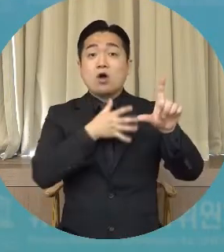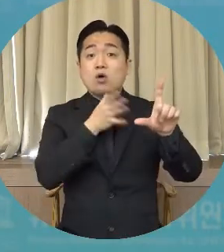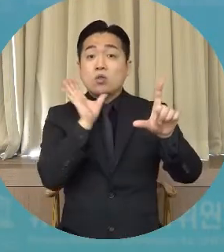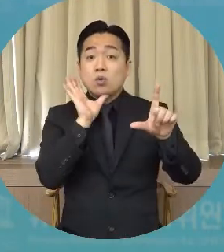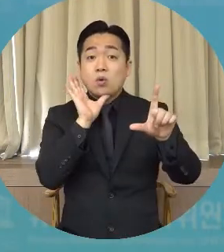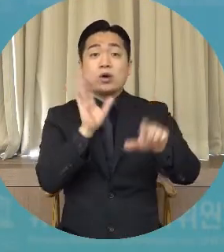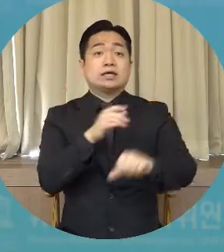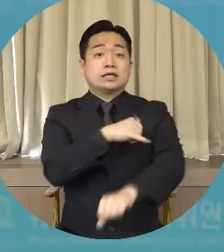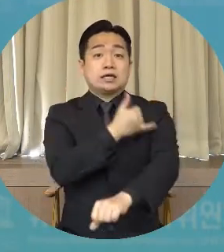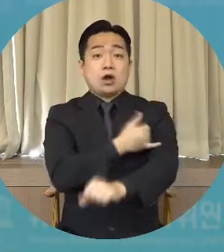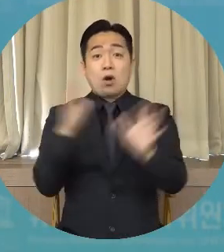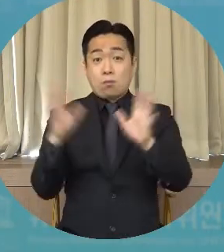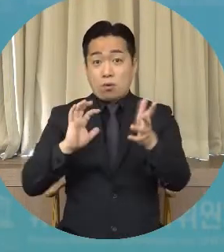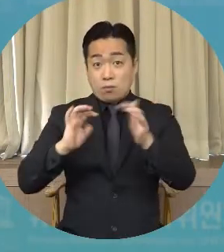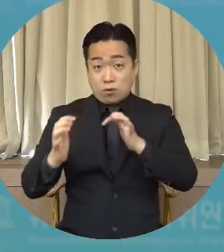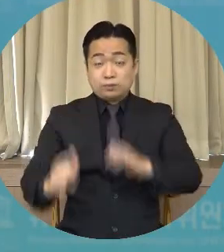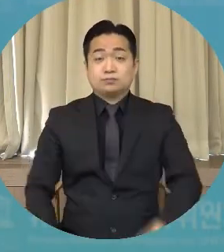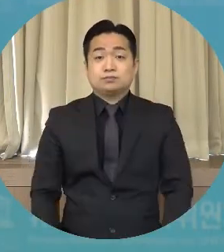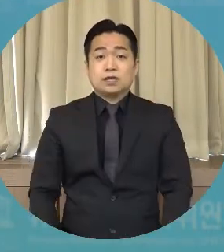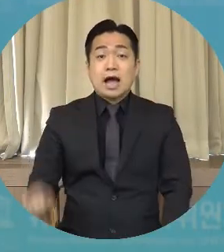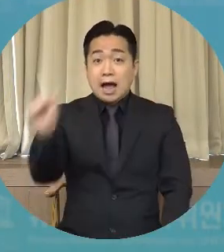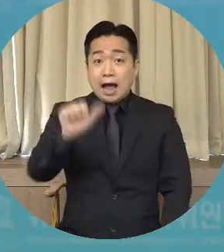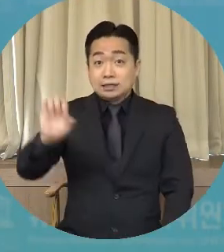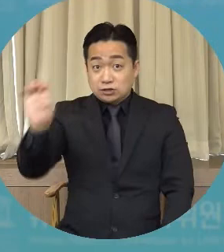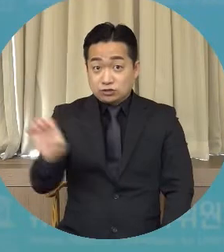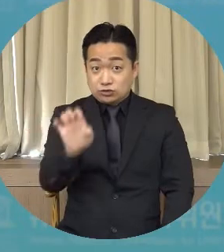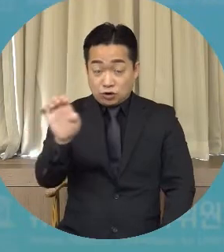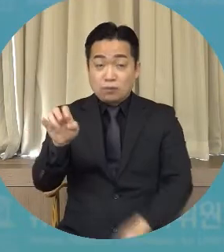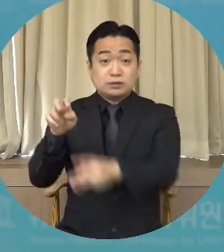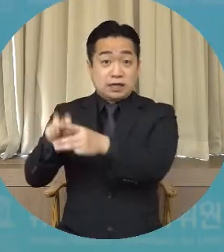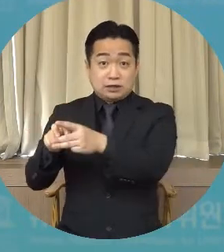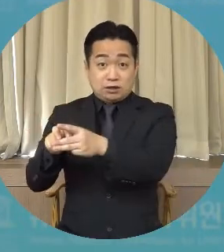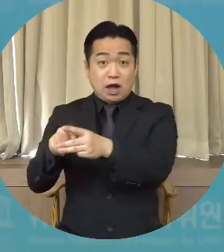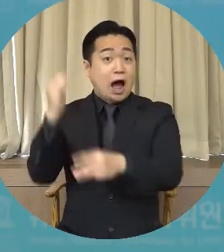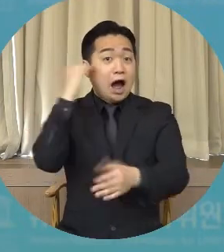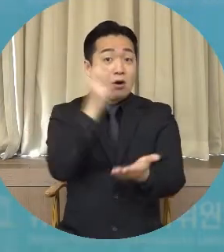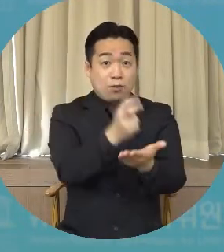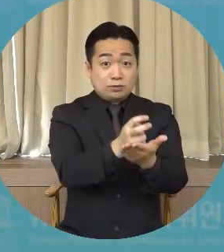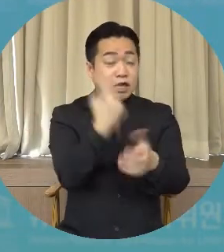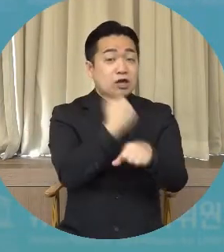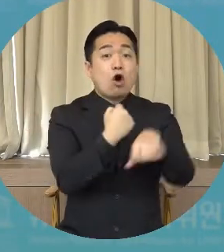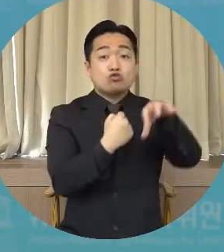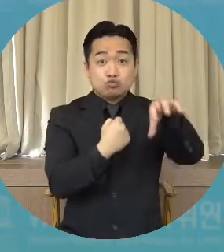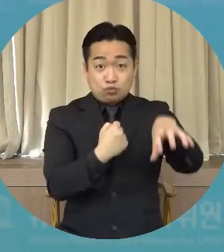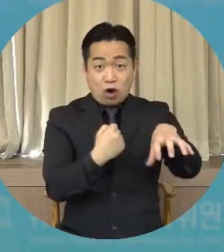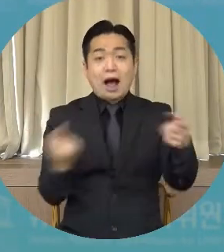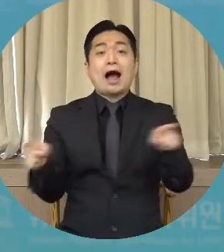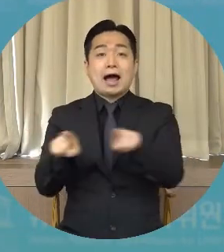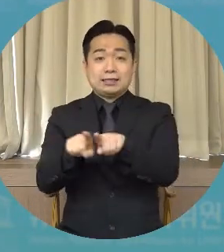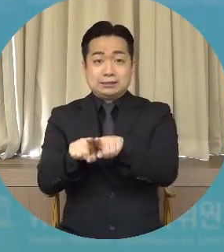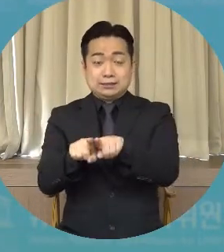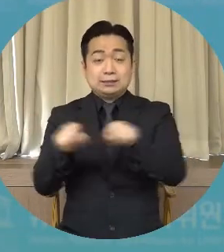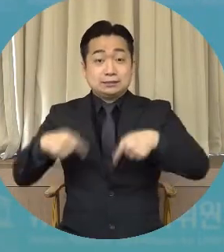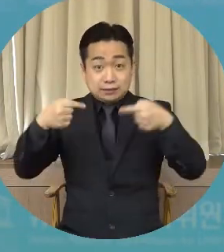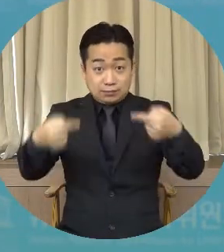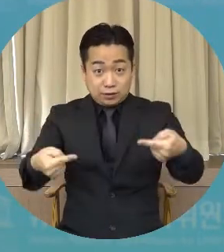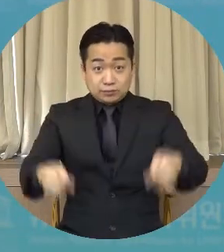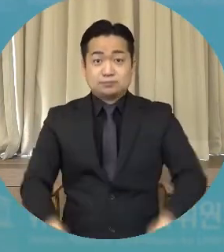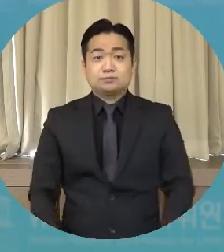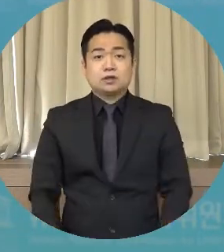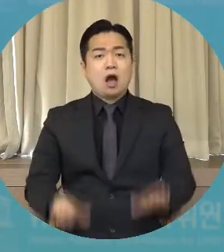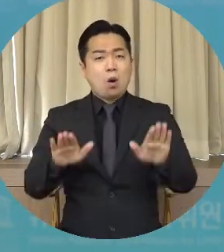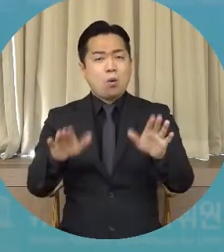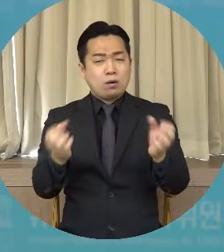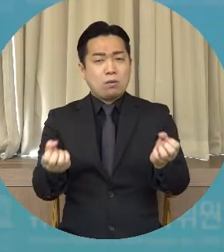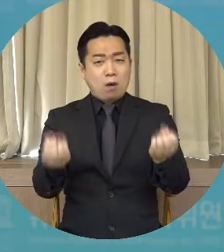포럼에는 아셈 노인 인권 정책 센터와 더불어 한국 법제 연구원도 함께 동참해 주셔서 의미